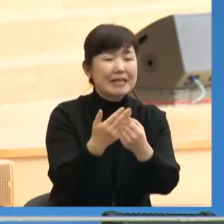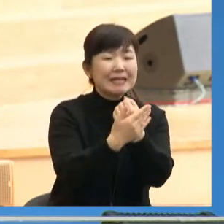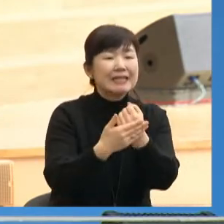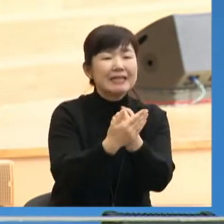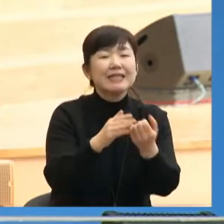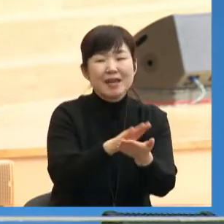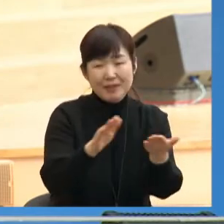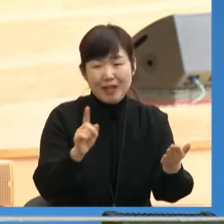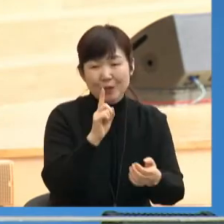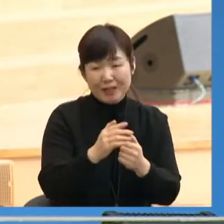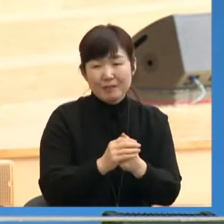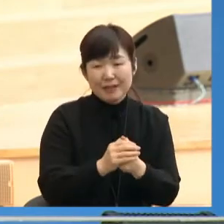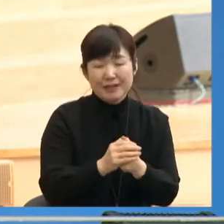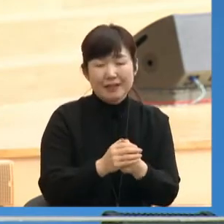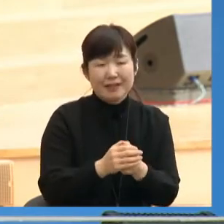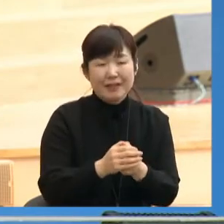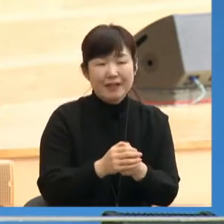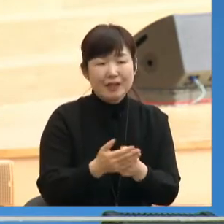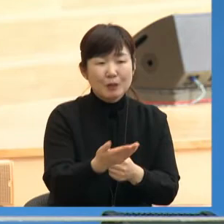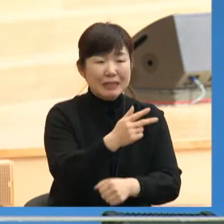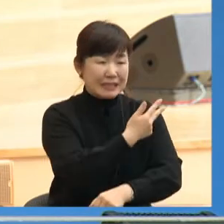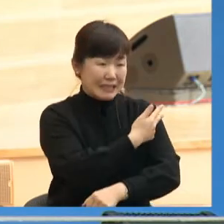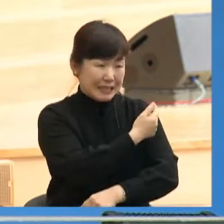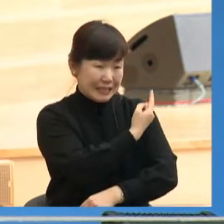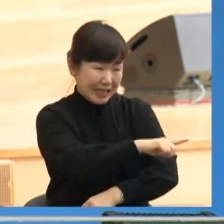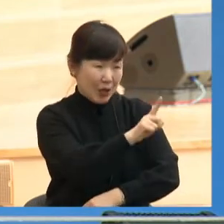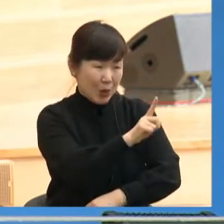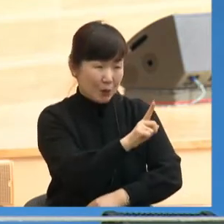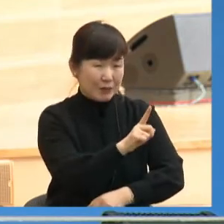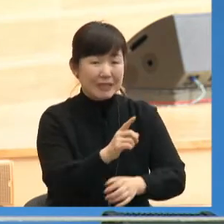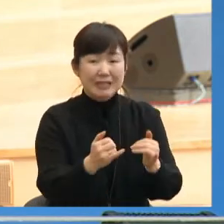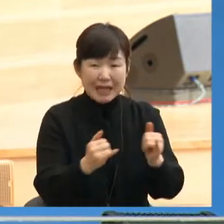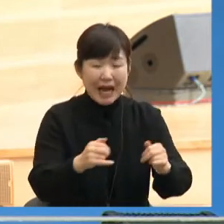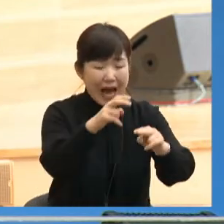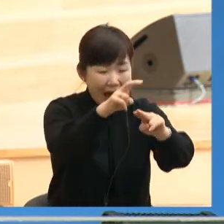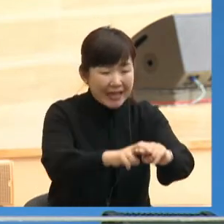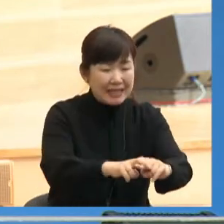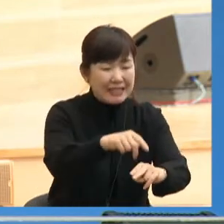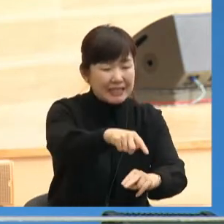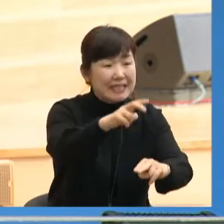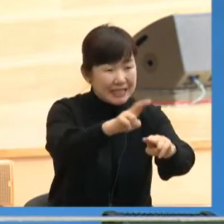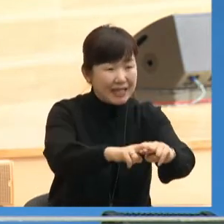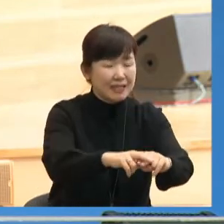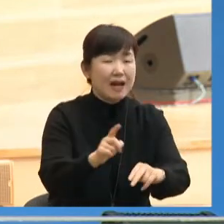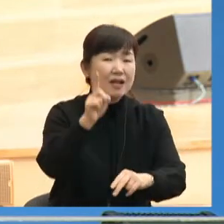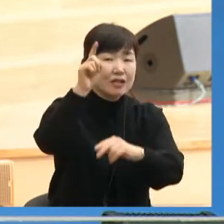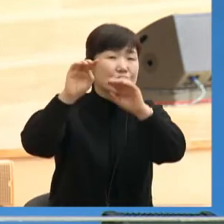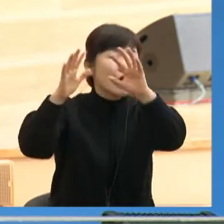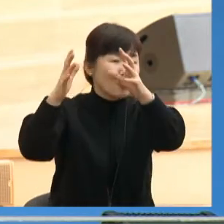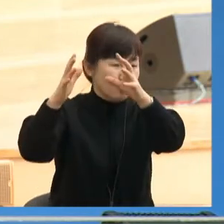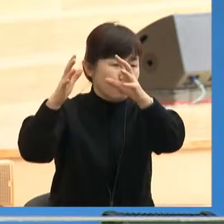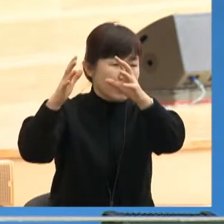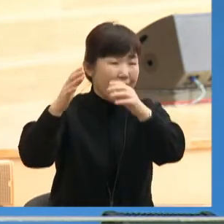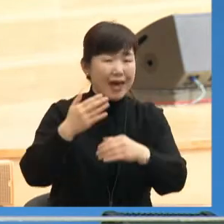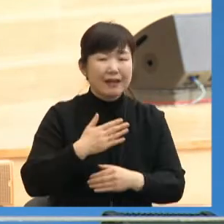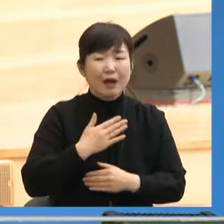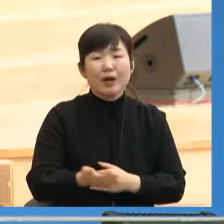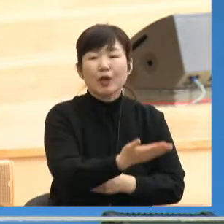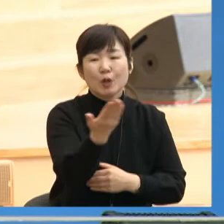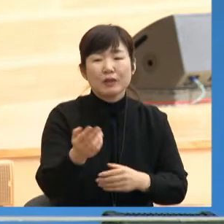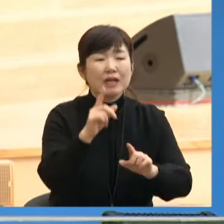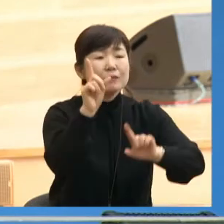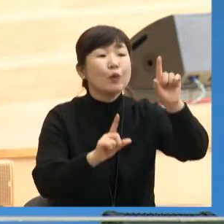사랑하는 성도 여러분, 자격 없는 자가 앉을 수 있는 자리, 이런 자리가 바로 천국에서 우리의 모습이